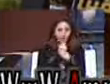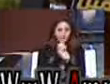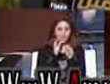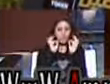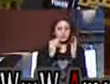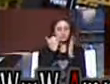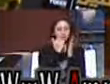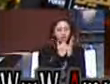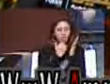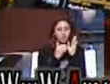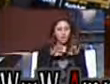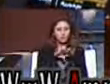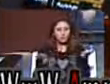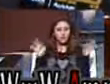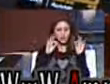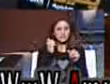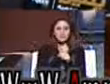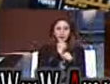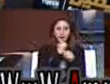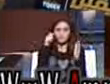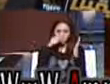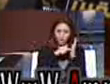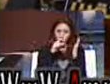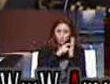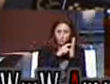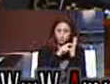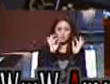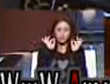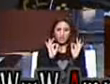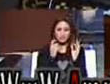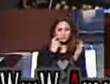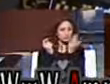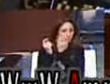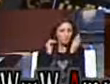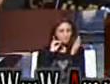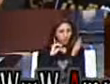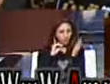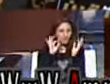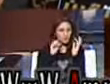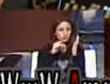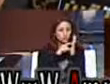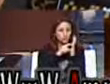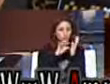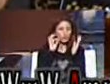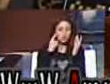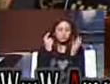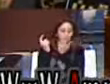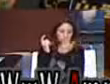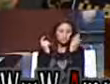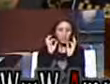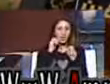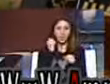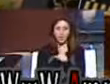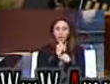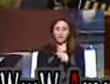قواعد مستقرة يعمل بها الناس. احنا عايزين كل المصريين يقرأوا مواد الدستور بحرص ويراعوا في تطبيقه